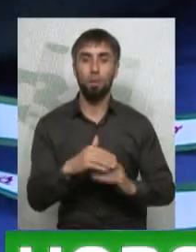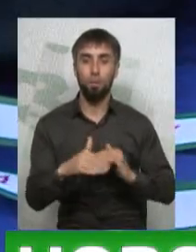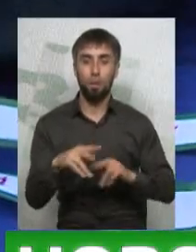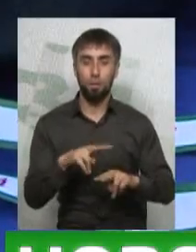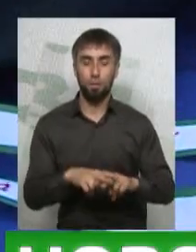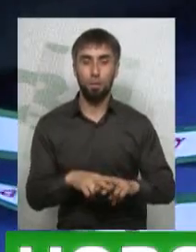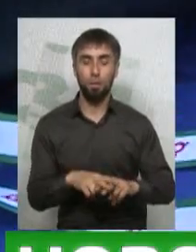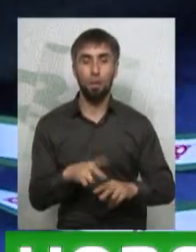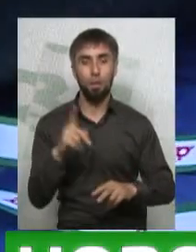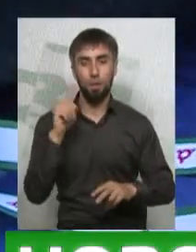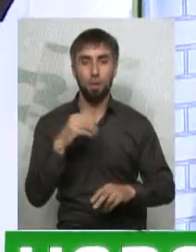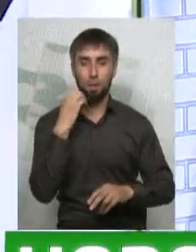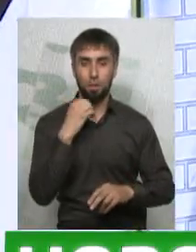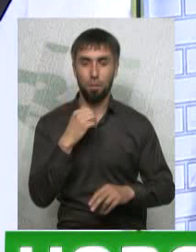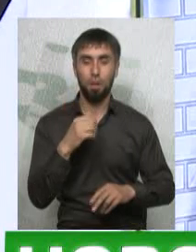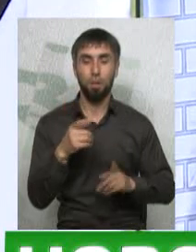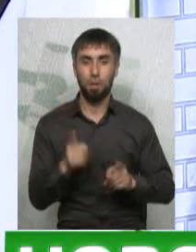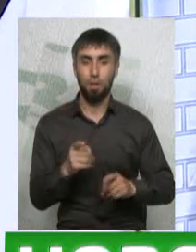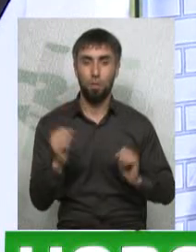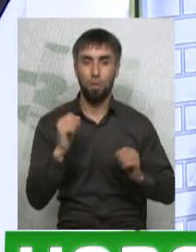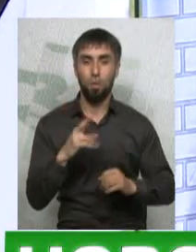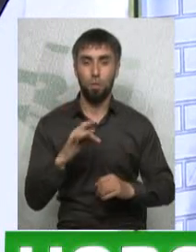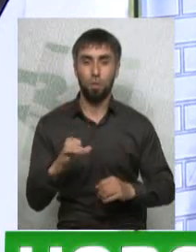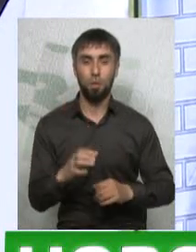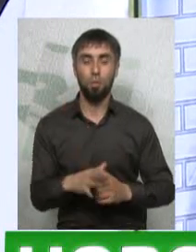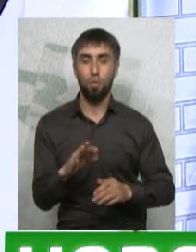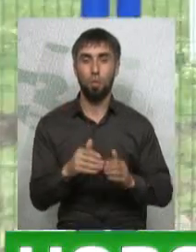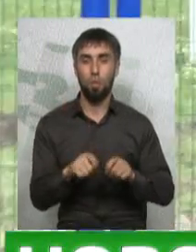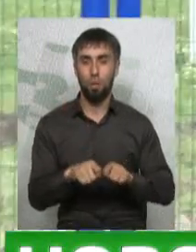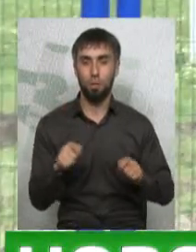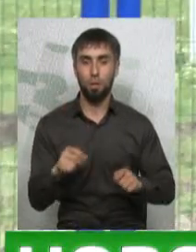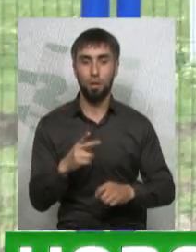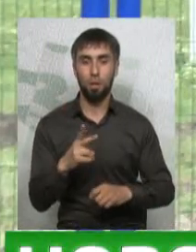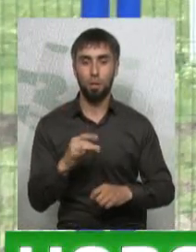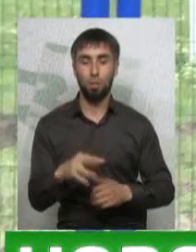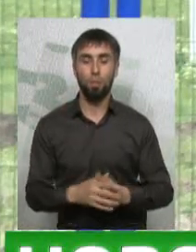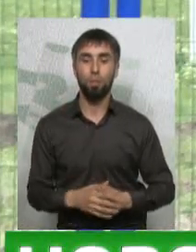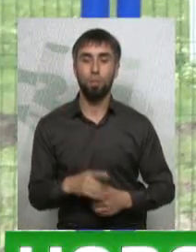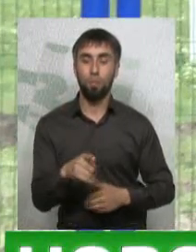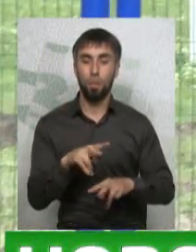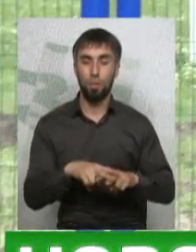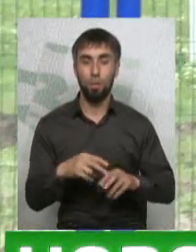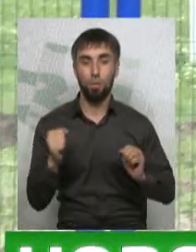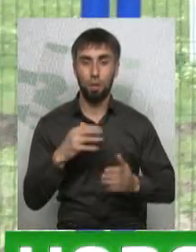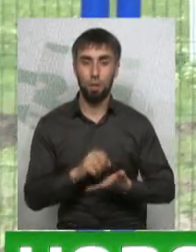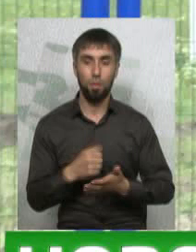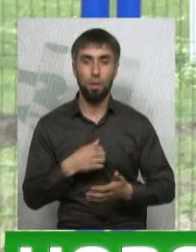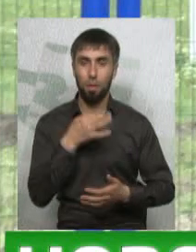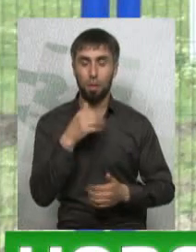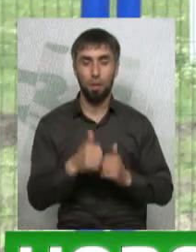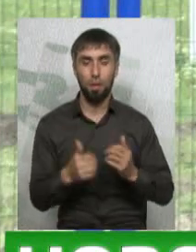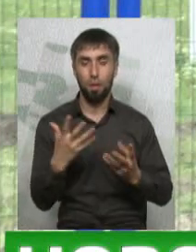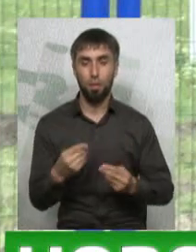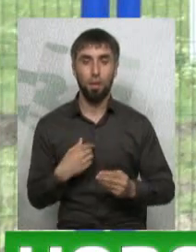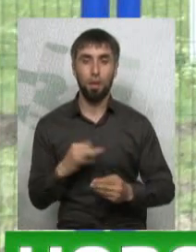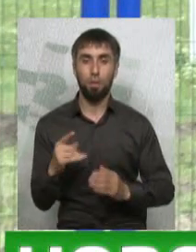воркаут-площадки определили с учетом старой. Настоящий спорткомплекс под открытым небом. Уличный спорт мне очень нравится. Каждый день выхожу из